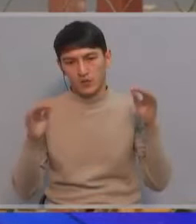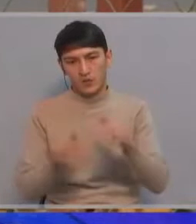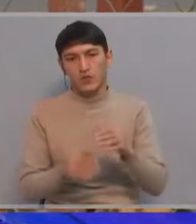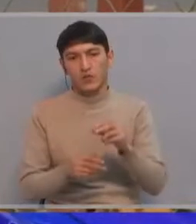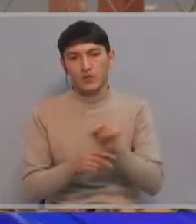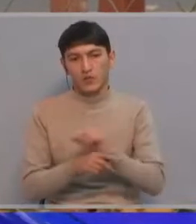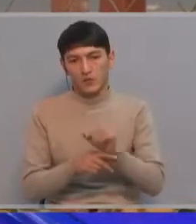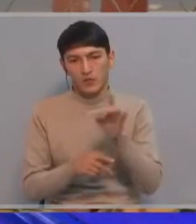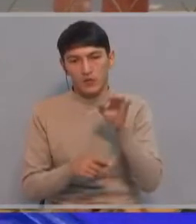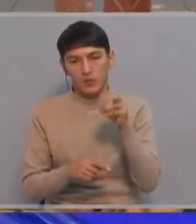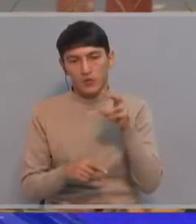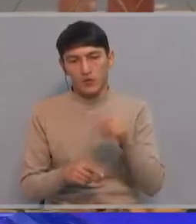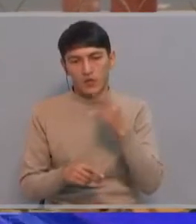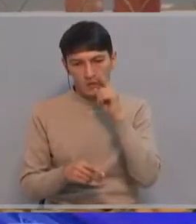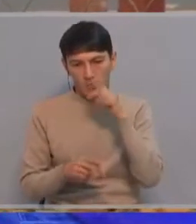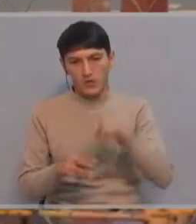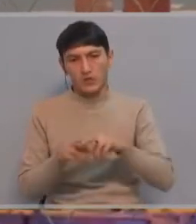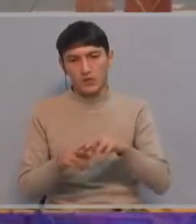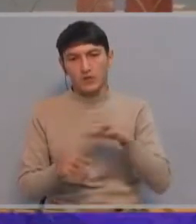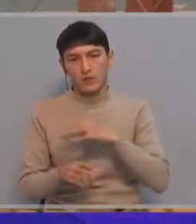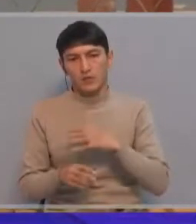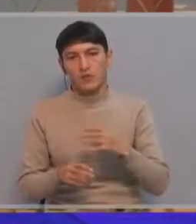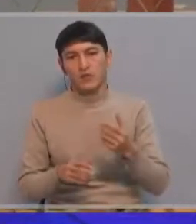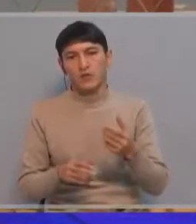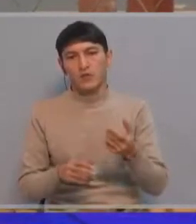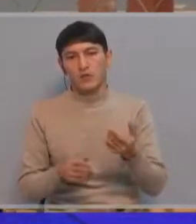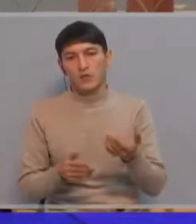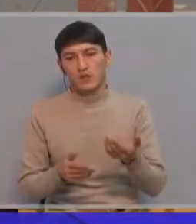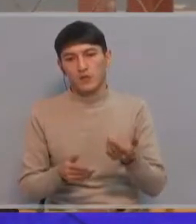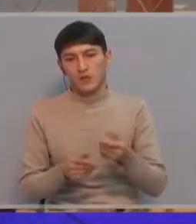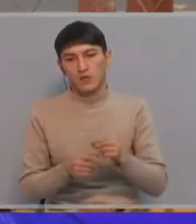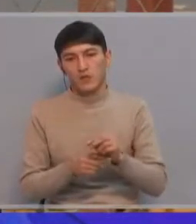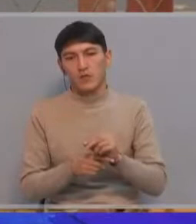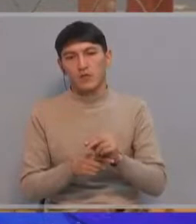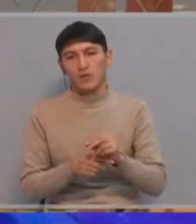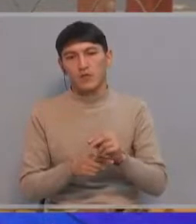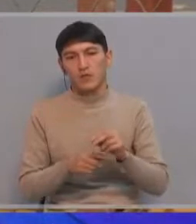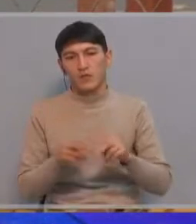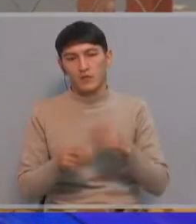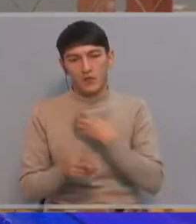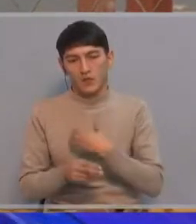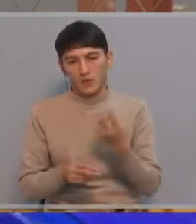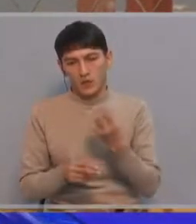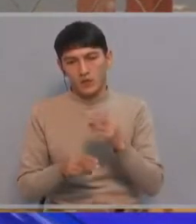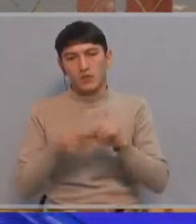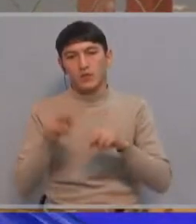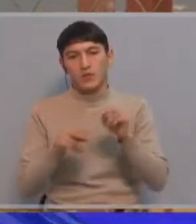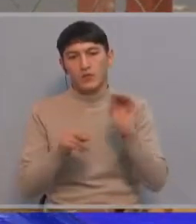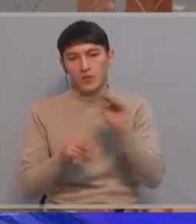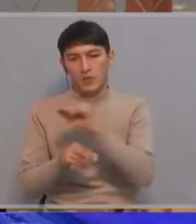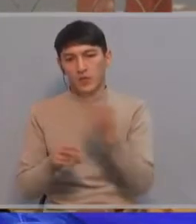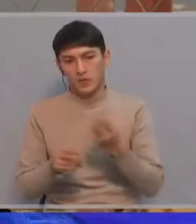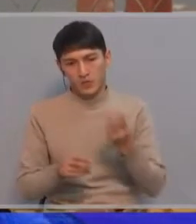осы республикалық деңгейдің республикалық қала болғалы бері осындай жаңа нысанның қажет етілетіні өзі анық